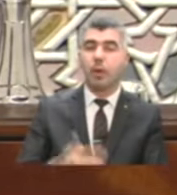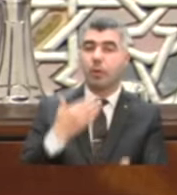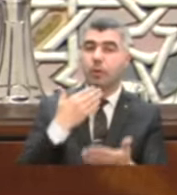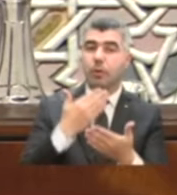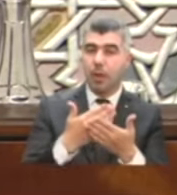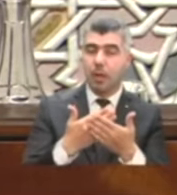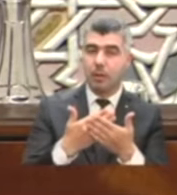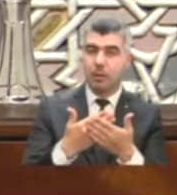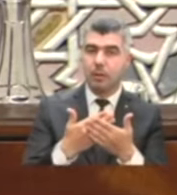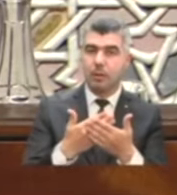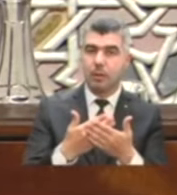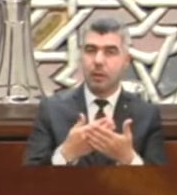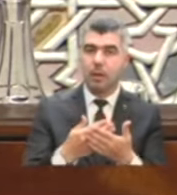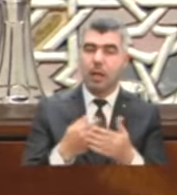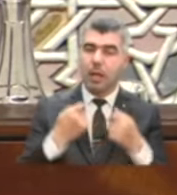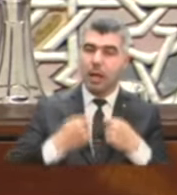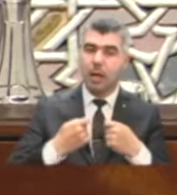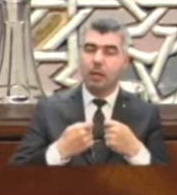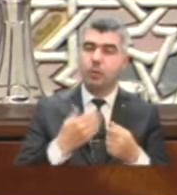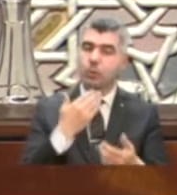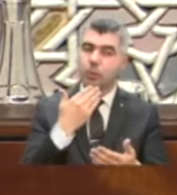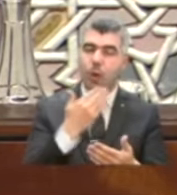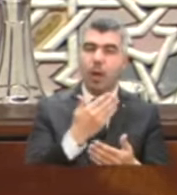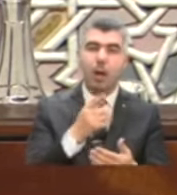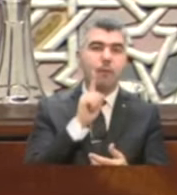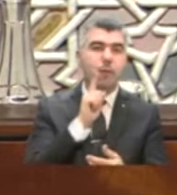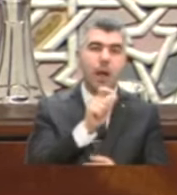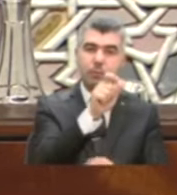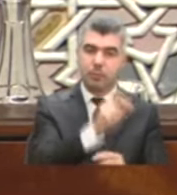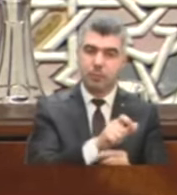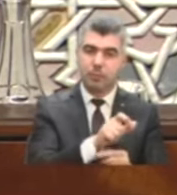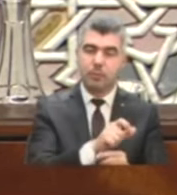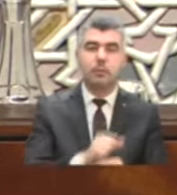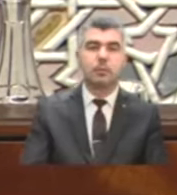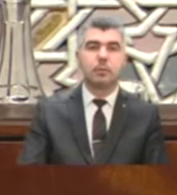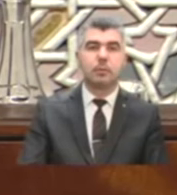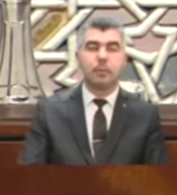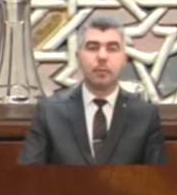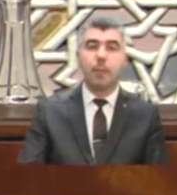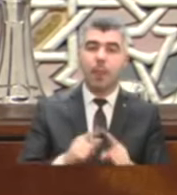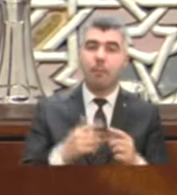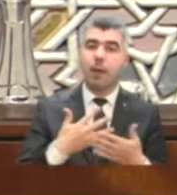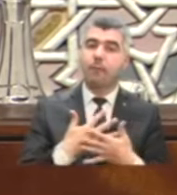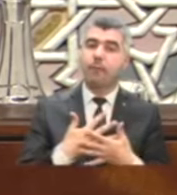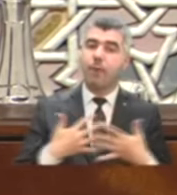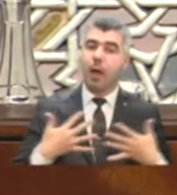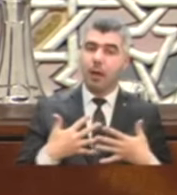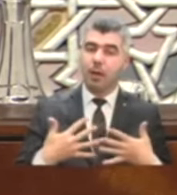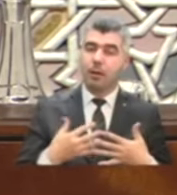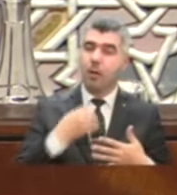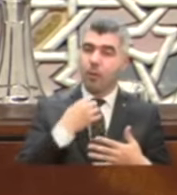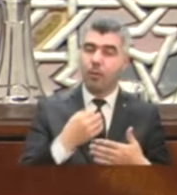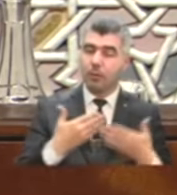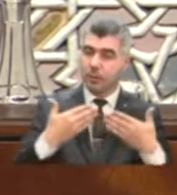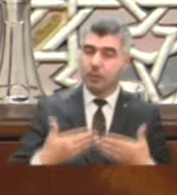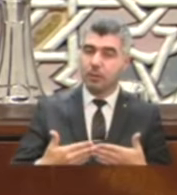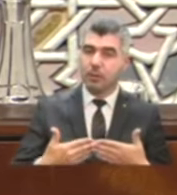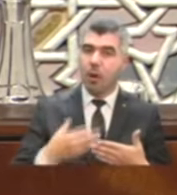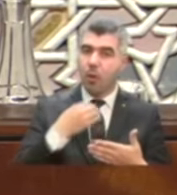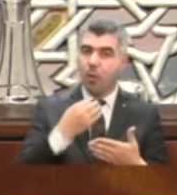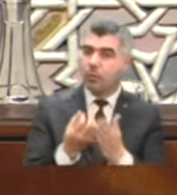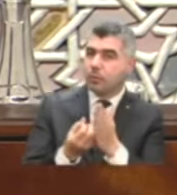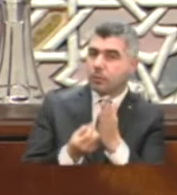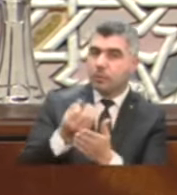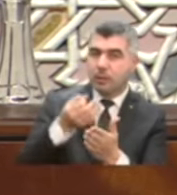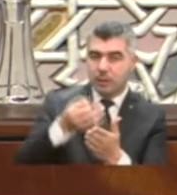شكرا جزيلا سيد الرئيس، وشكرا سيدة النائبة المحترمة، لأن أنا سعيدة لأن هذا المفهوم اللي جبناه